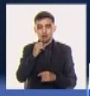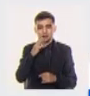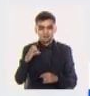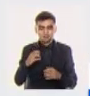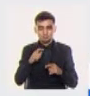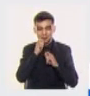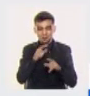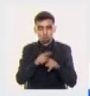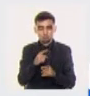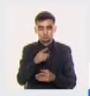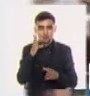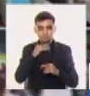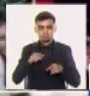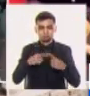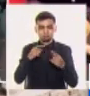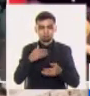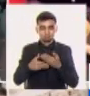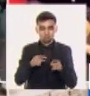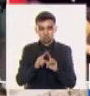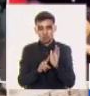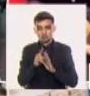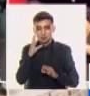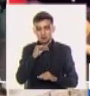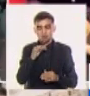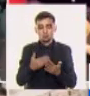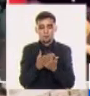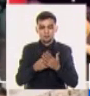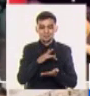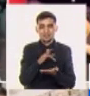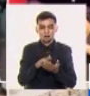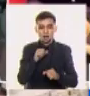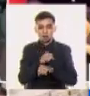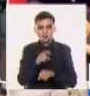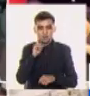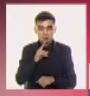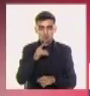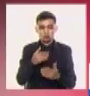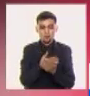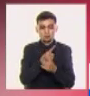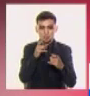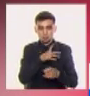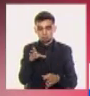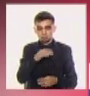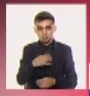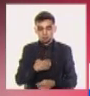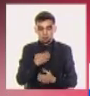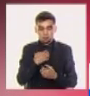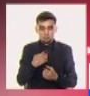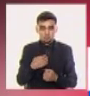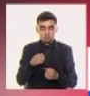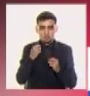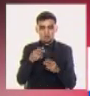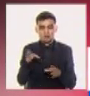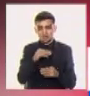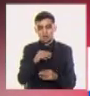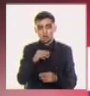делу подключились и общественники. Новость о приостановлении деятельности центра повергла их в шок. Мой ребенок прошел целый